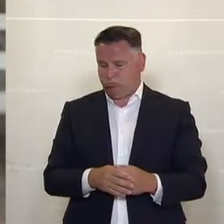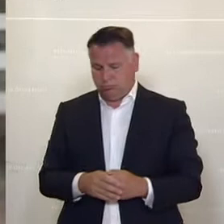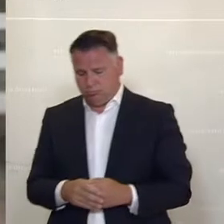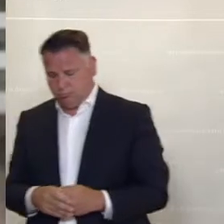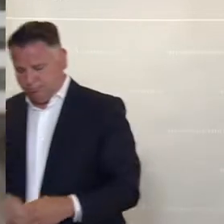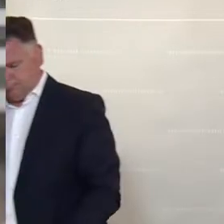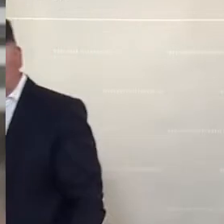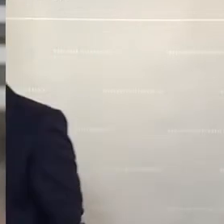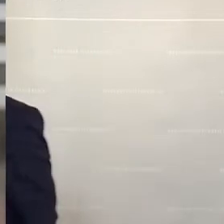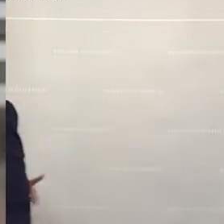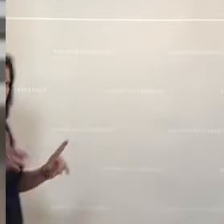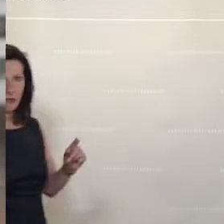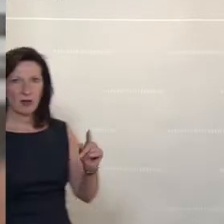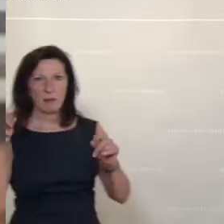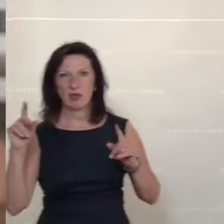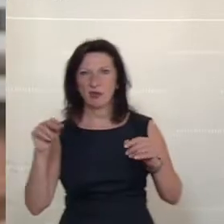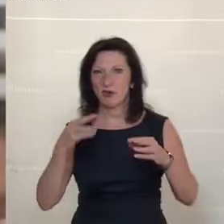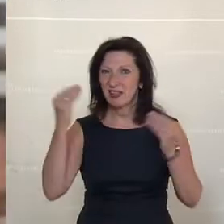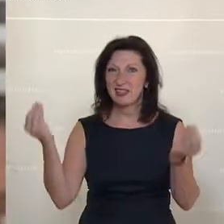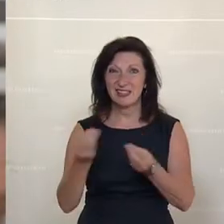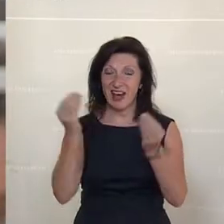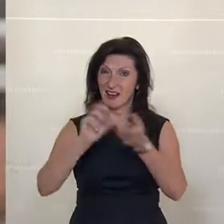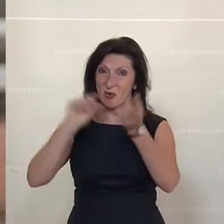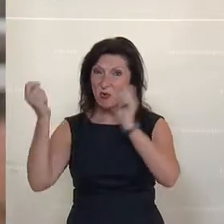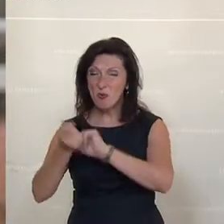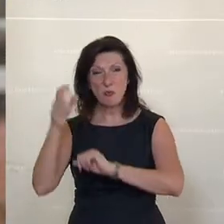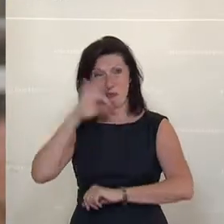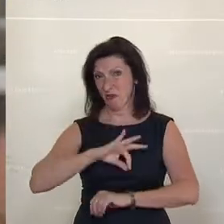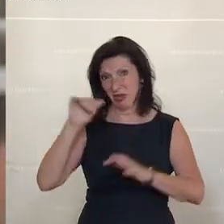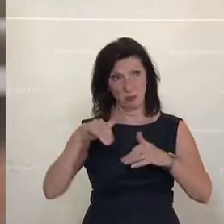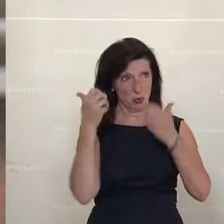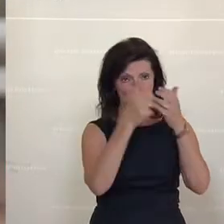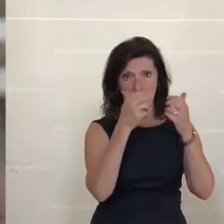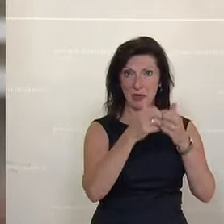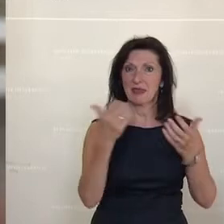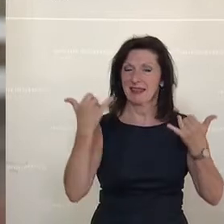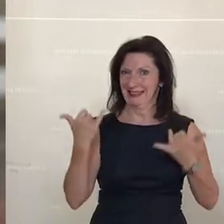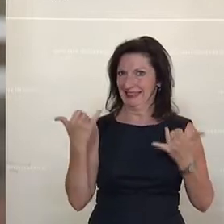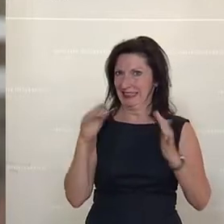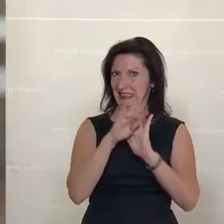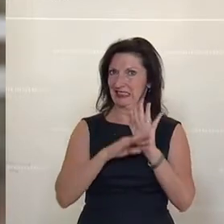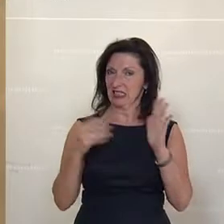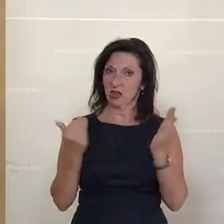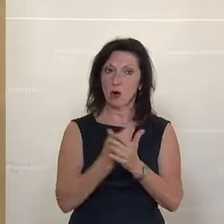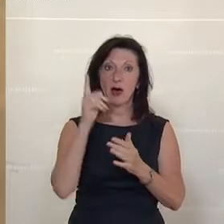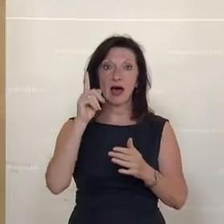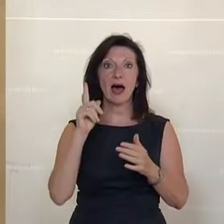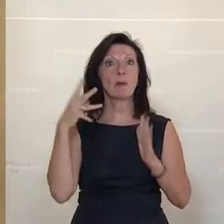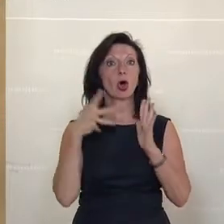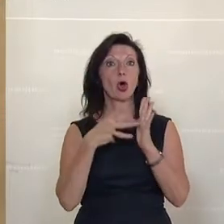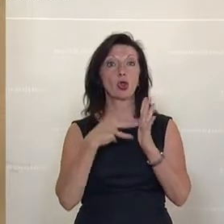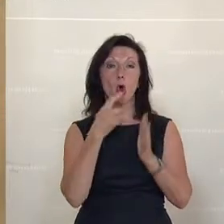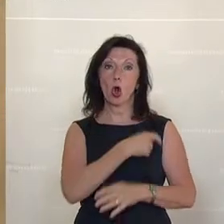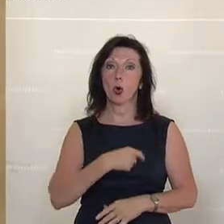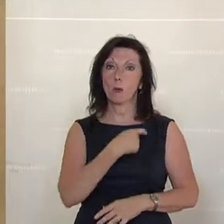innere Sicherheit betreffen. Es gibt die Schaffung dieser jetzt schon mehrfach angesprochenen unabhängigen und weisungsfreien Kontrollkommission